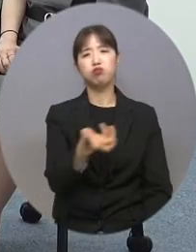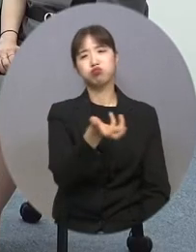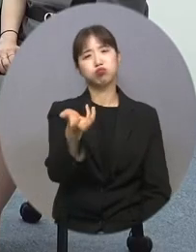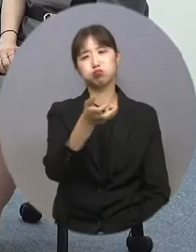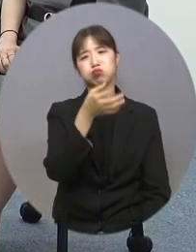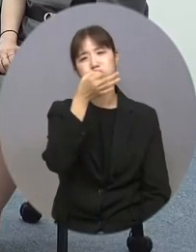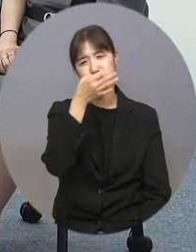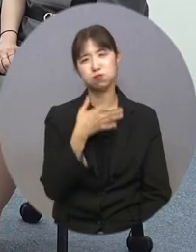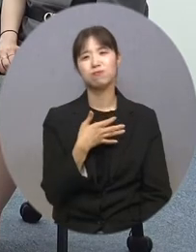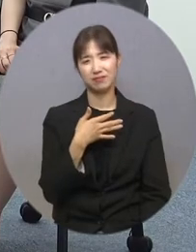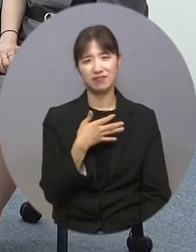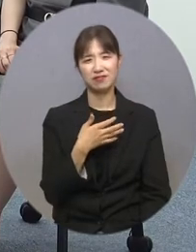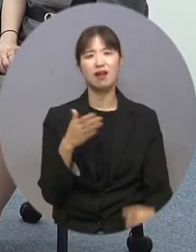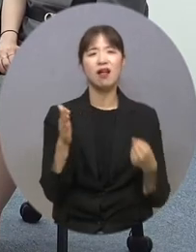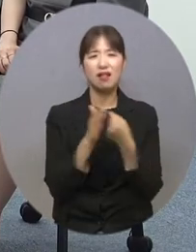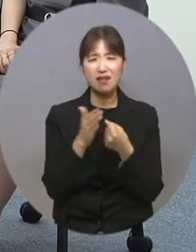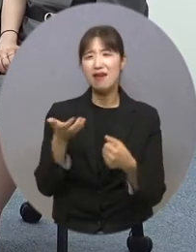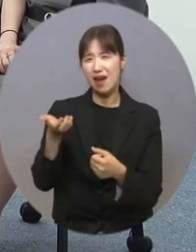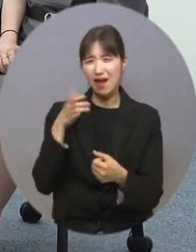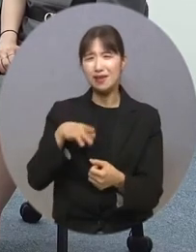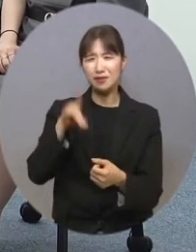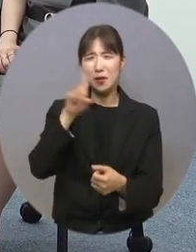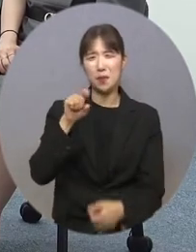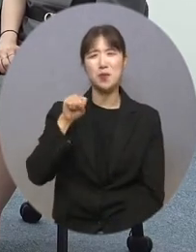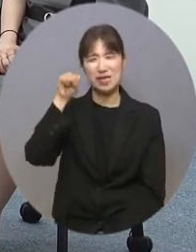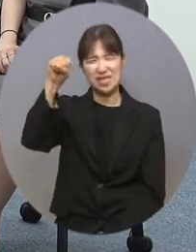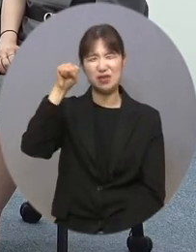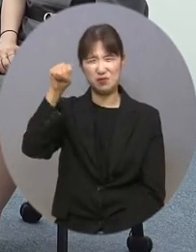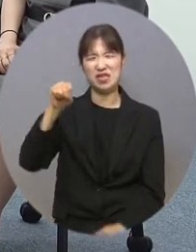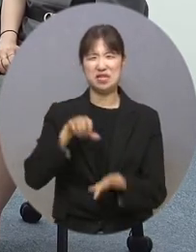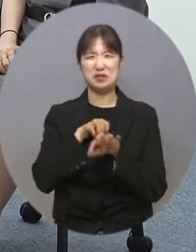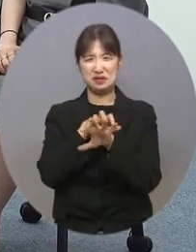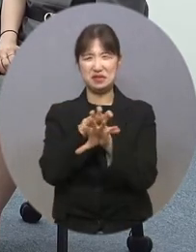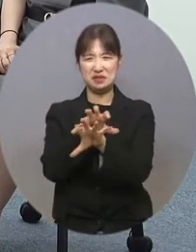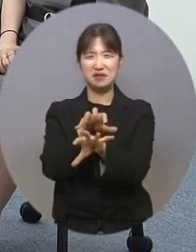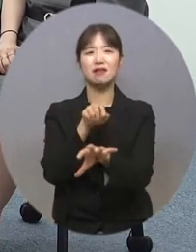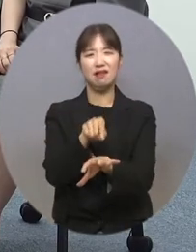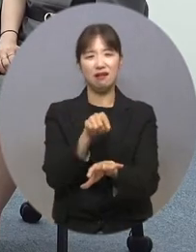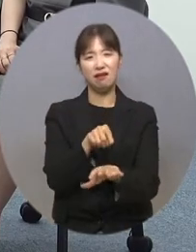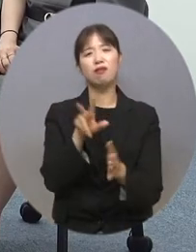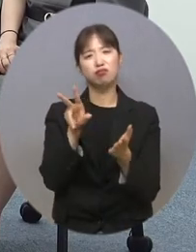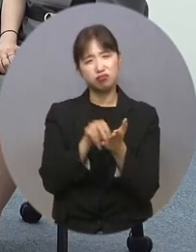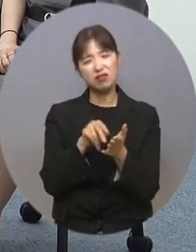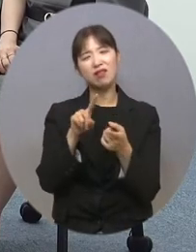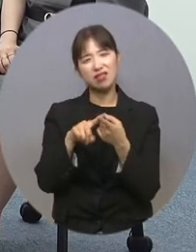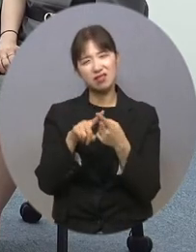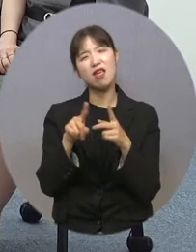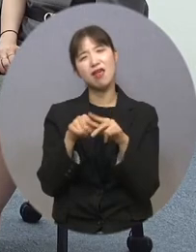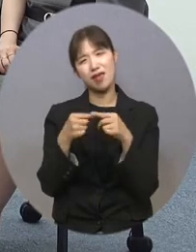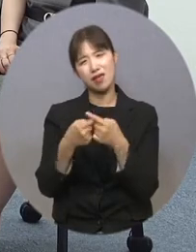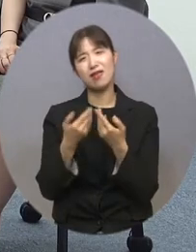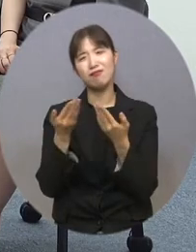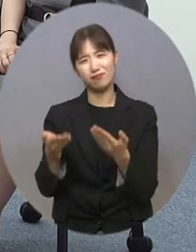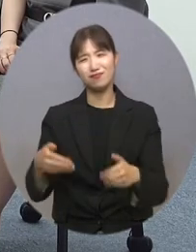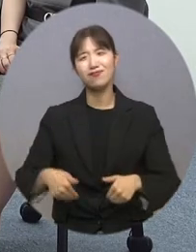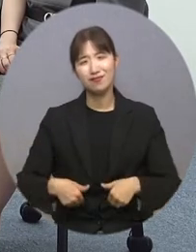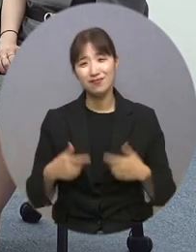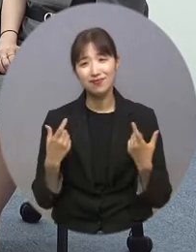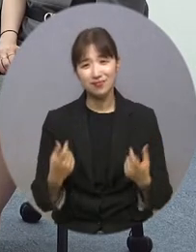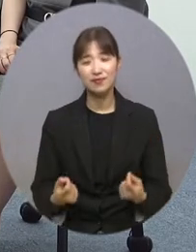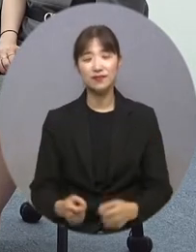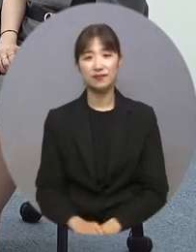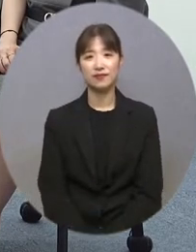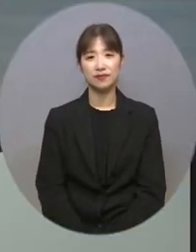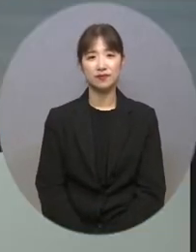이제 뭐 뭐 12 날 아까 뭐 여러 논란이 있지만 그런 것도 우리가 다 이해할 필요가 있지 않나 그런 생각도 듭니다